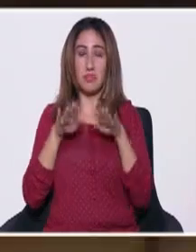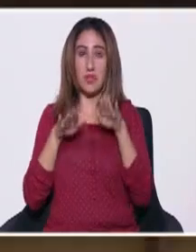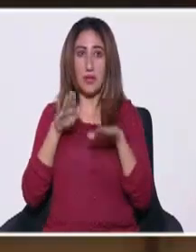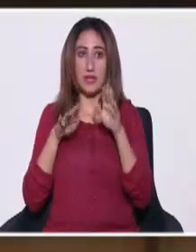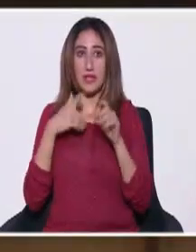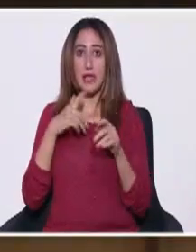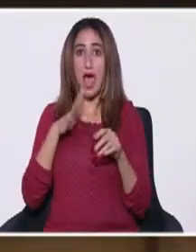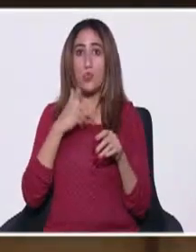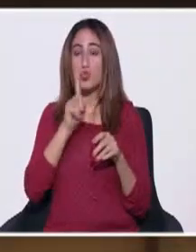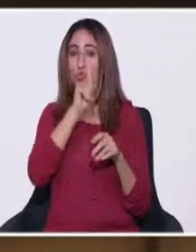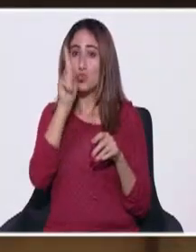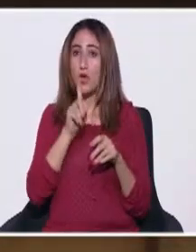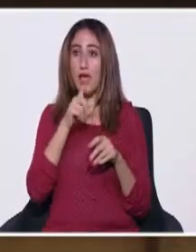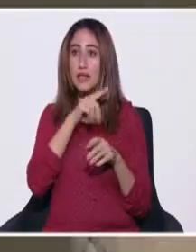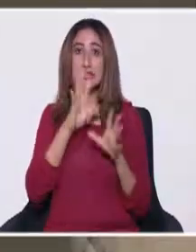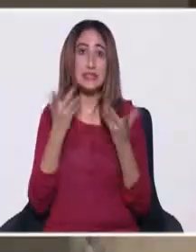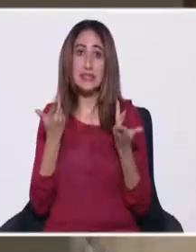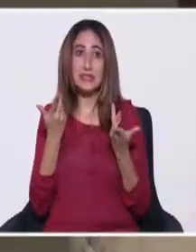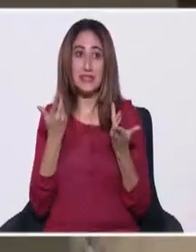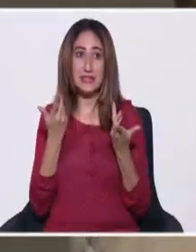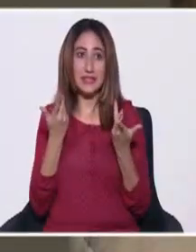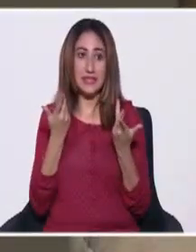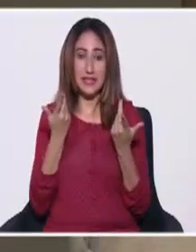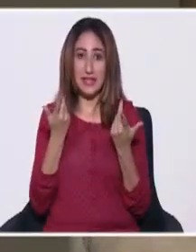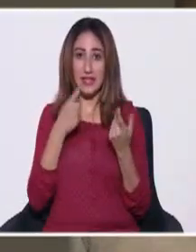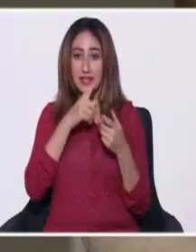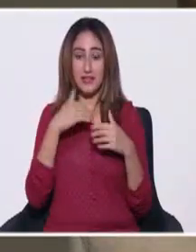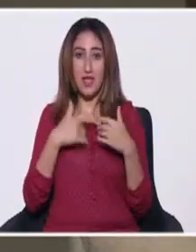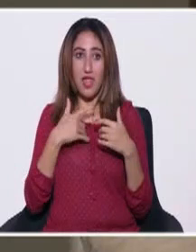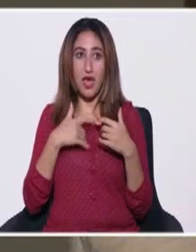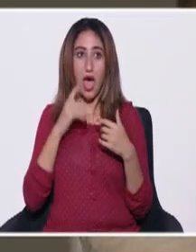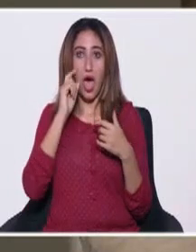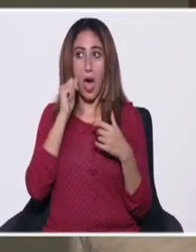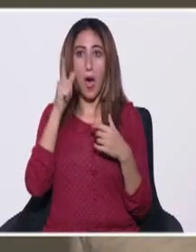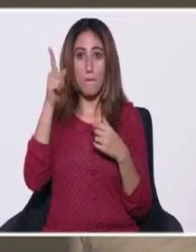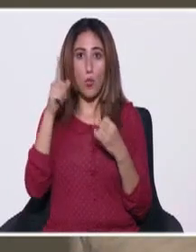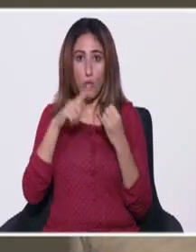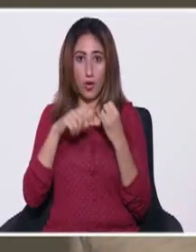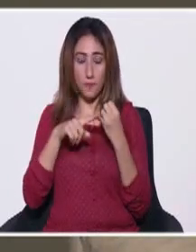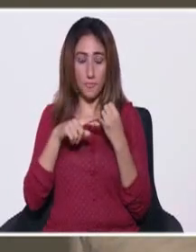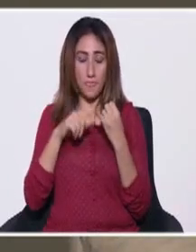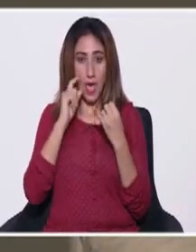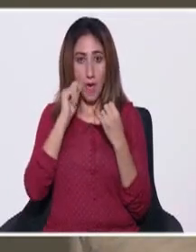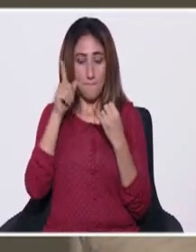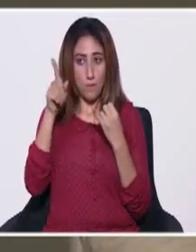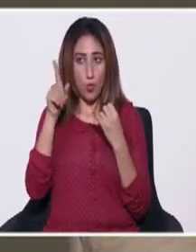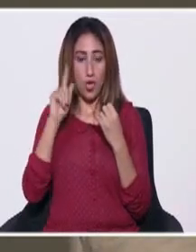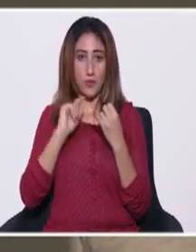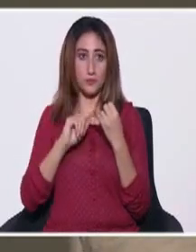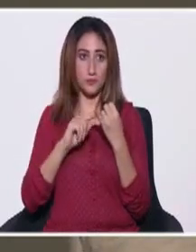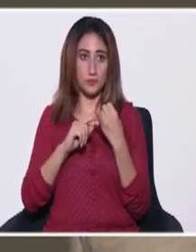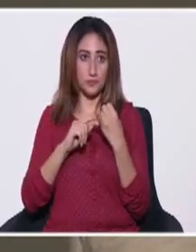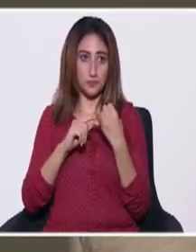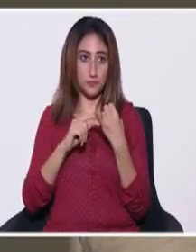نفسي اسالك جبته منين؟ من ابويا الله يرحمه. يعني من ابويا ومن حاجه كمان، يعني من ايه؟ من